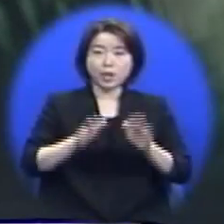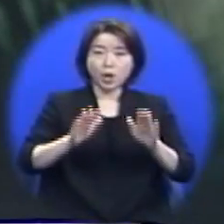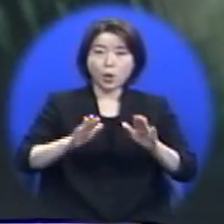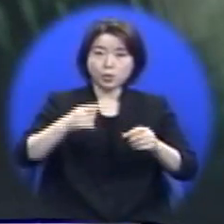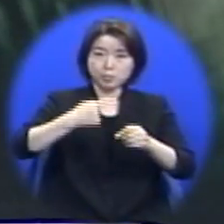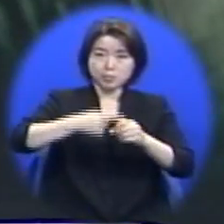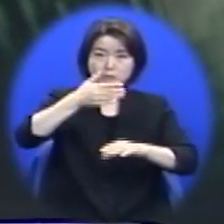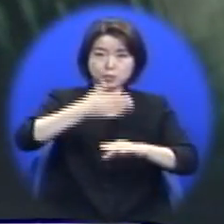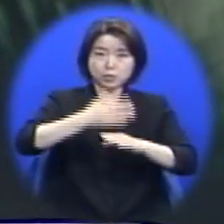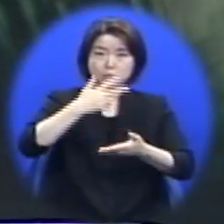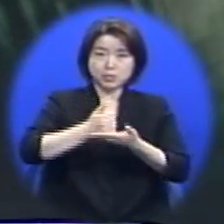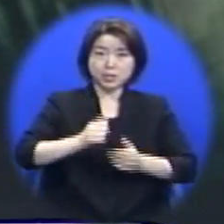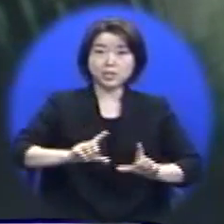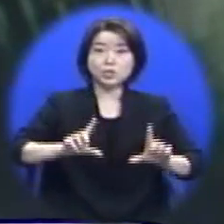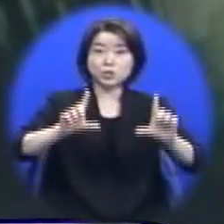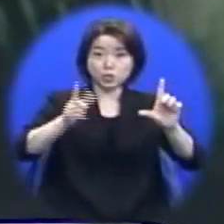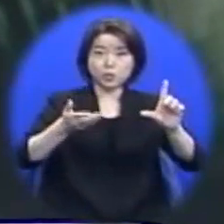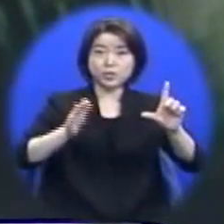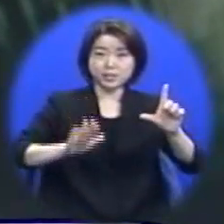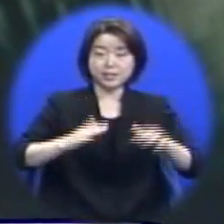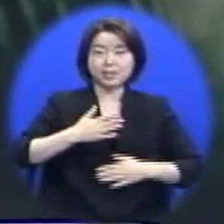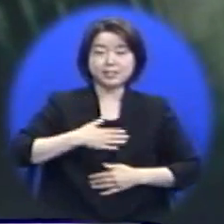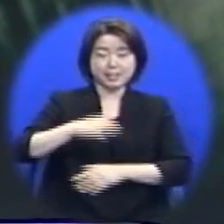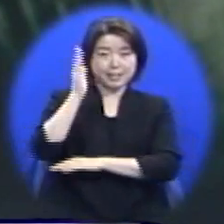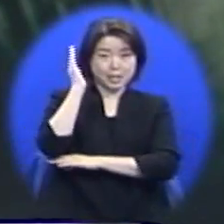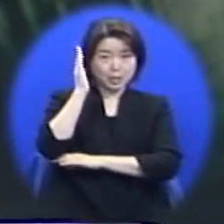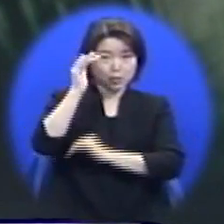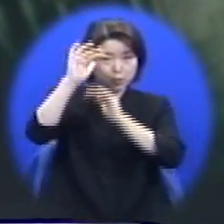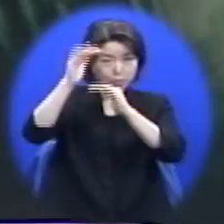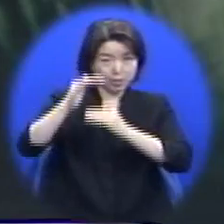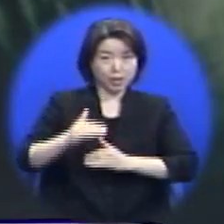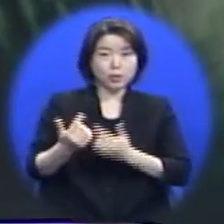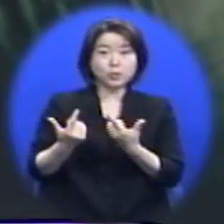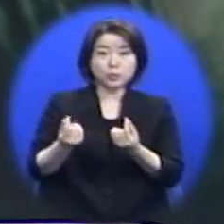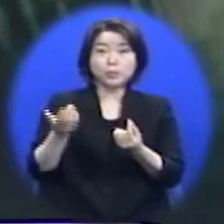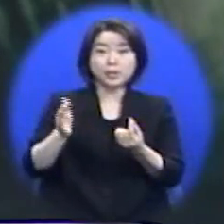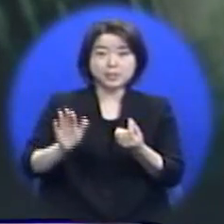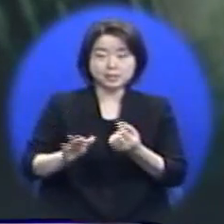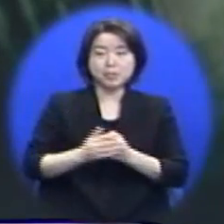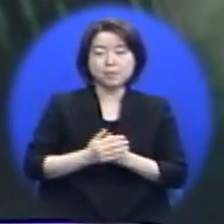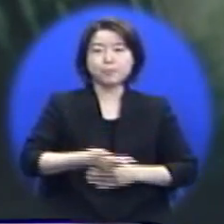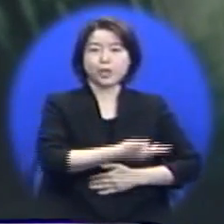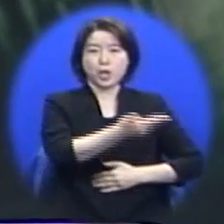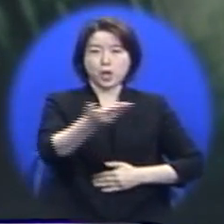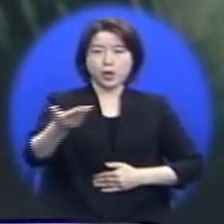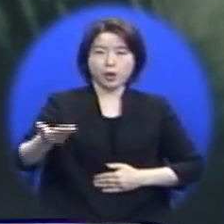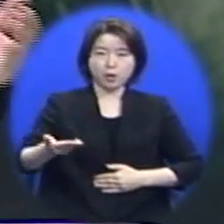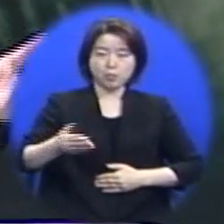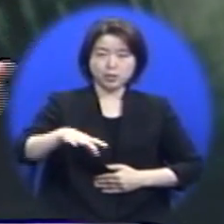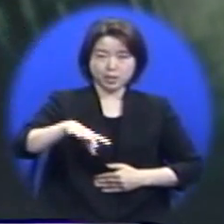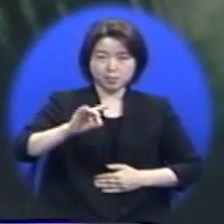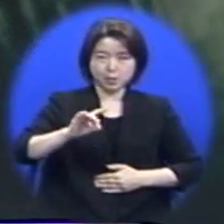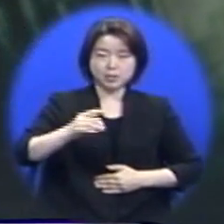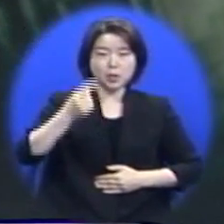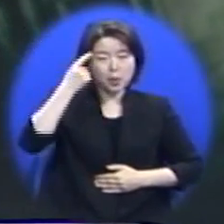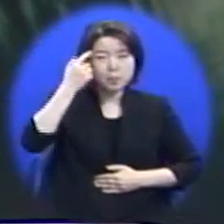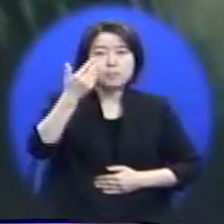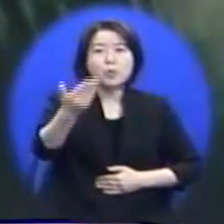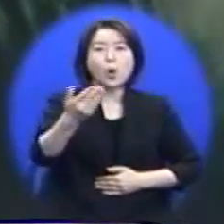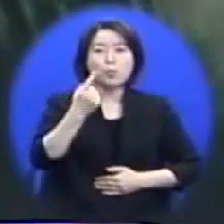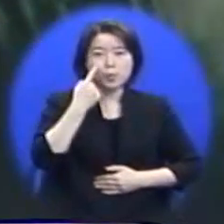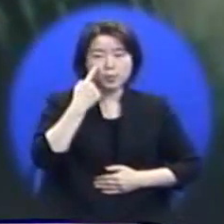오늘 맥주감사 주일인데 제가 설교를 해야 될 내용이긴 합니다만 여러분에게 한번 물어보고